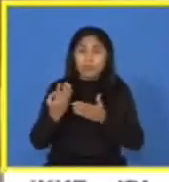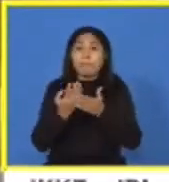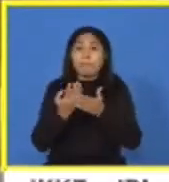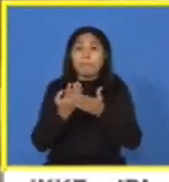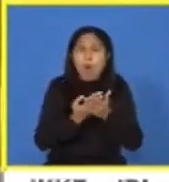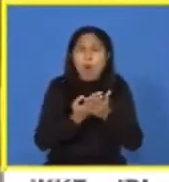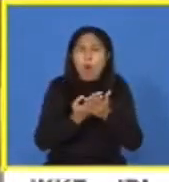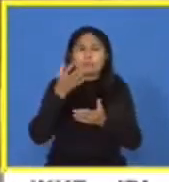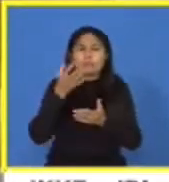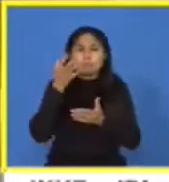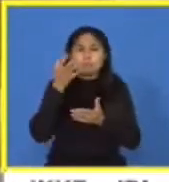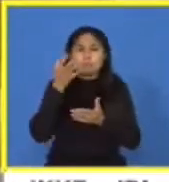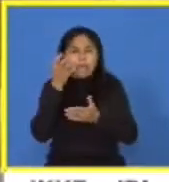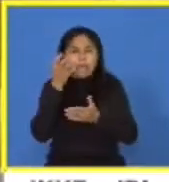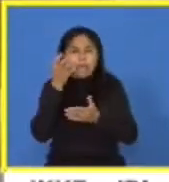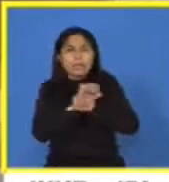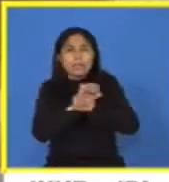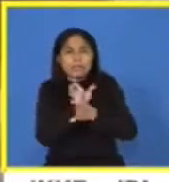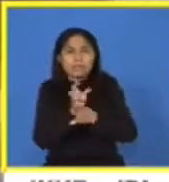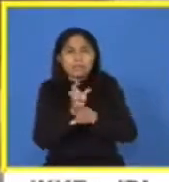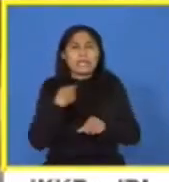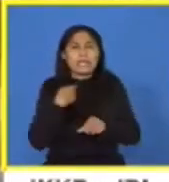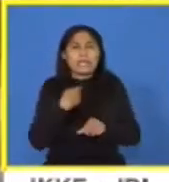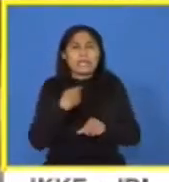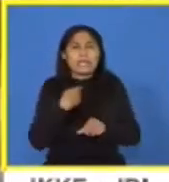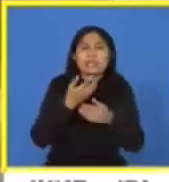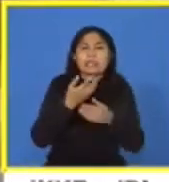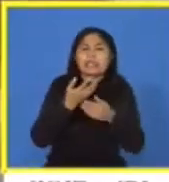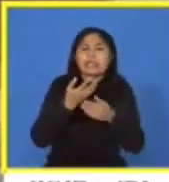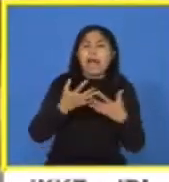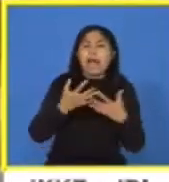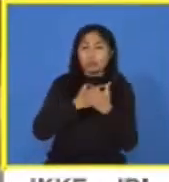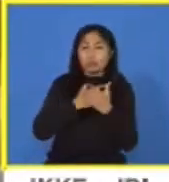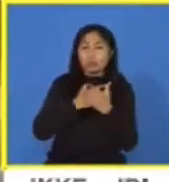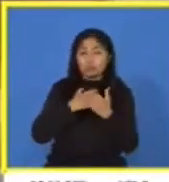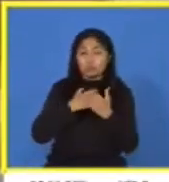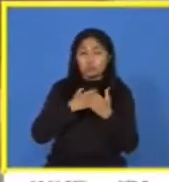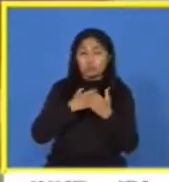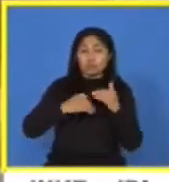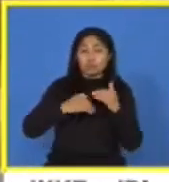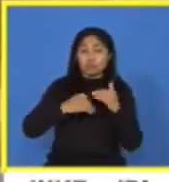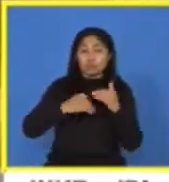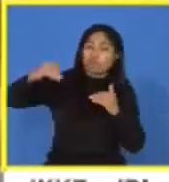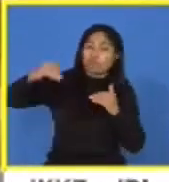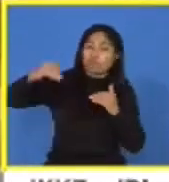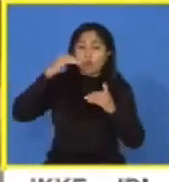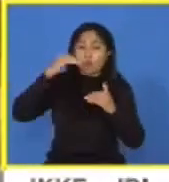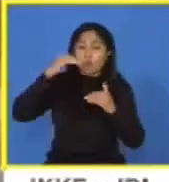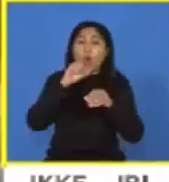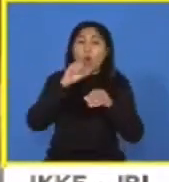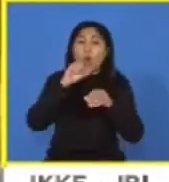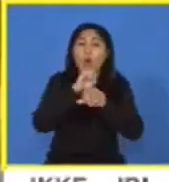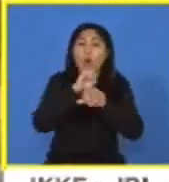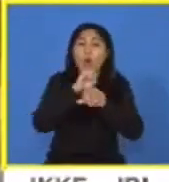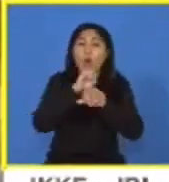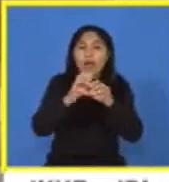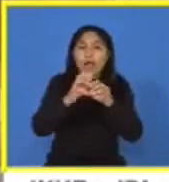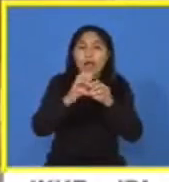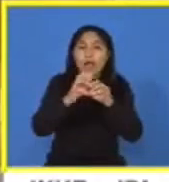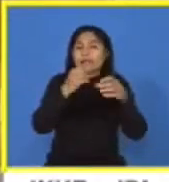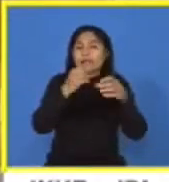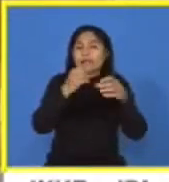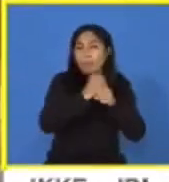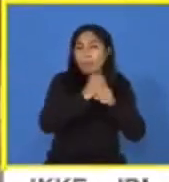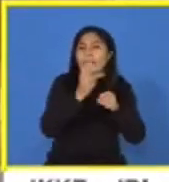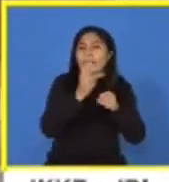penyakit. Kita juga sangat takutkan lonjakan COVID, gelombang ketiga sangat kita takutkan. Kalau